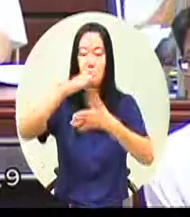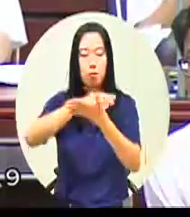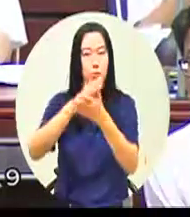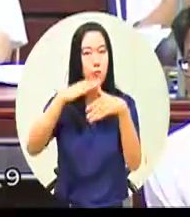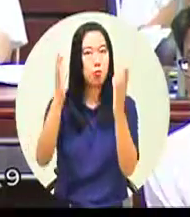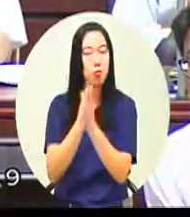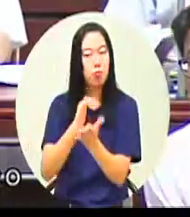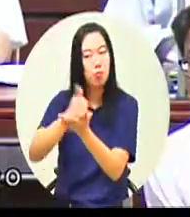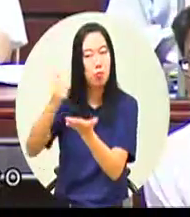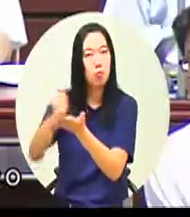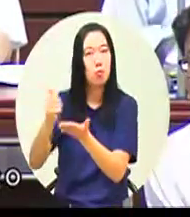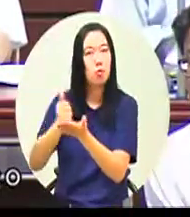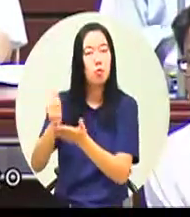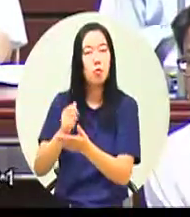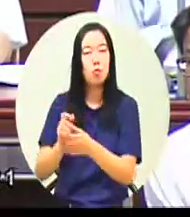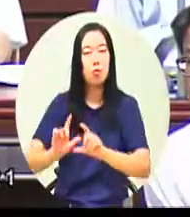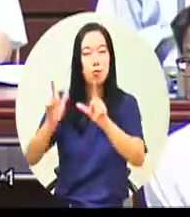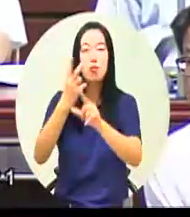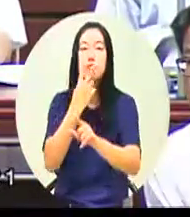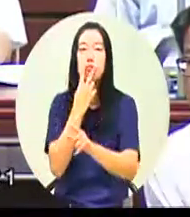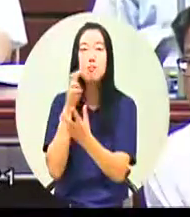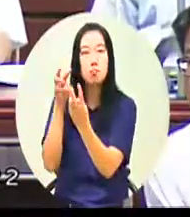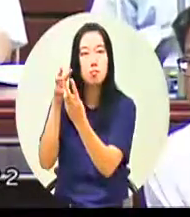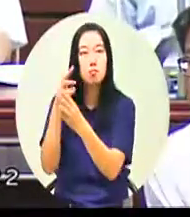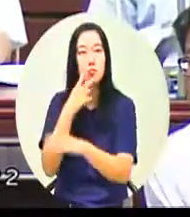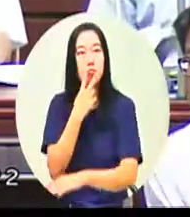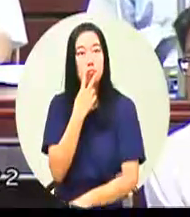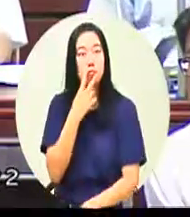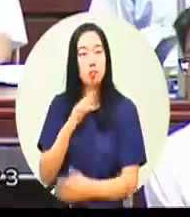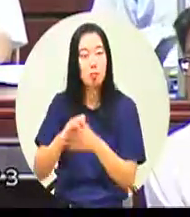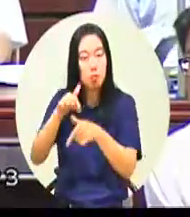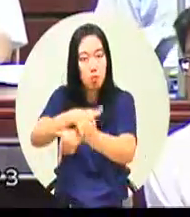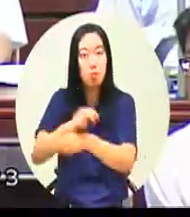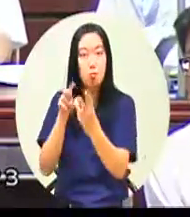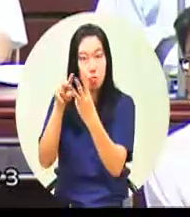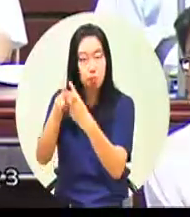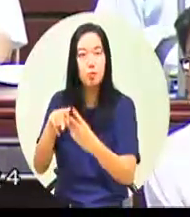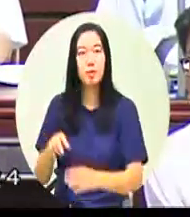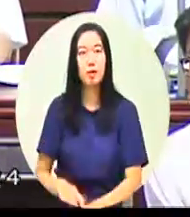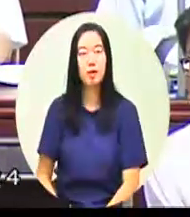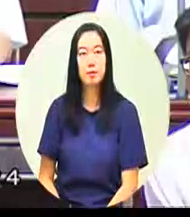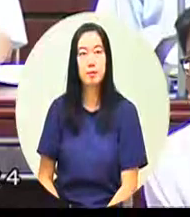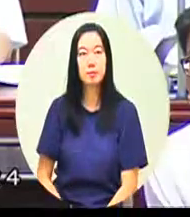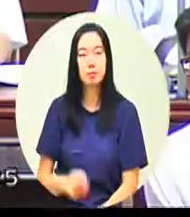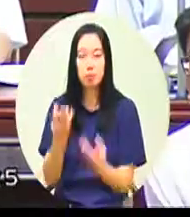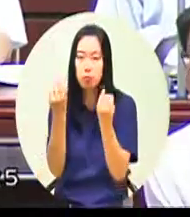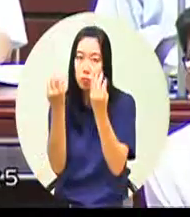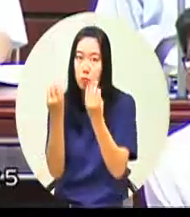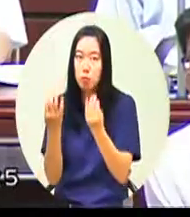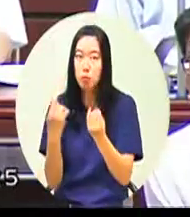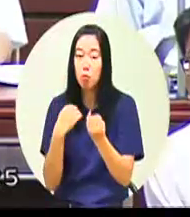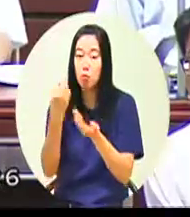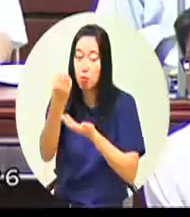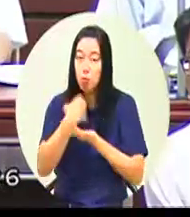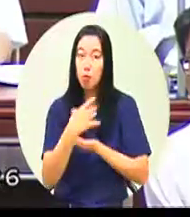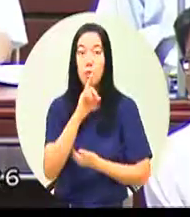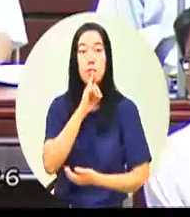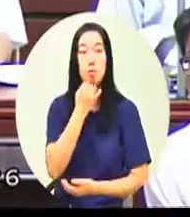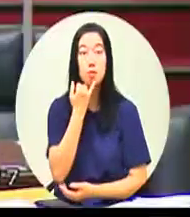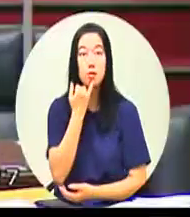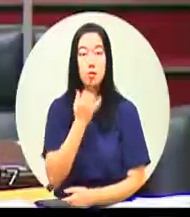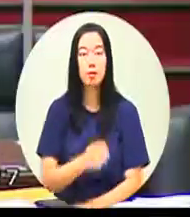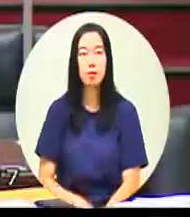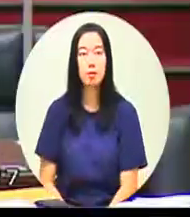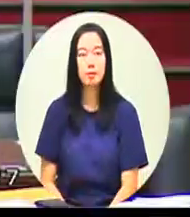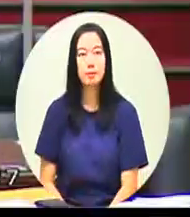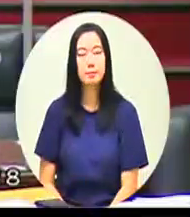向。 大概金额有多少？ 哦，金额的我这里数字没有，但是我说 能不能把数字给我？ 好， 因为